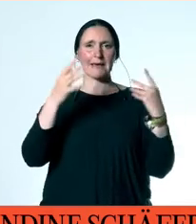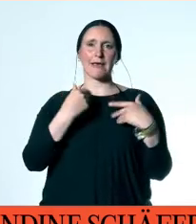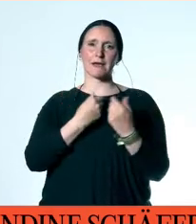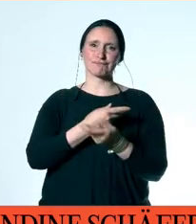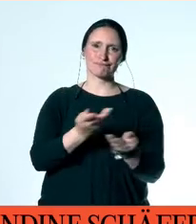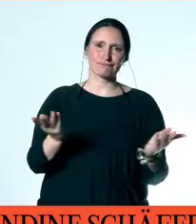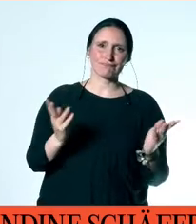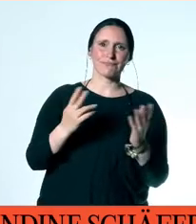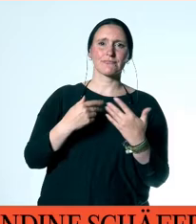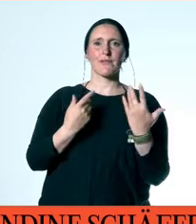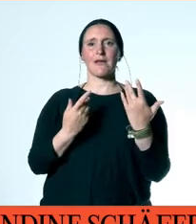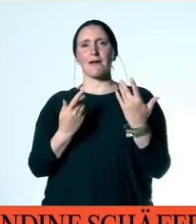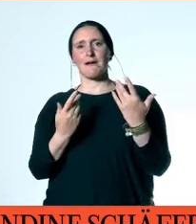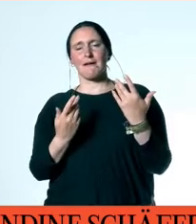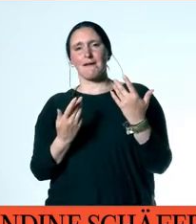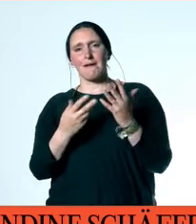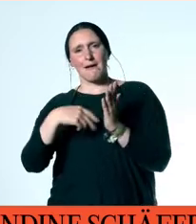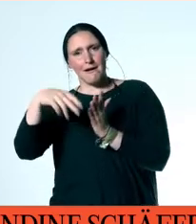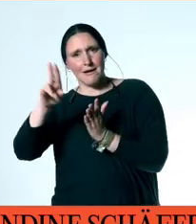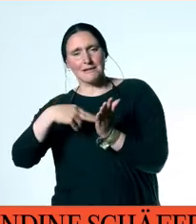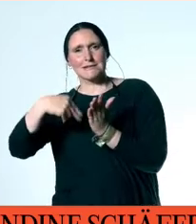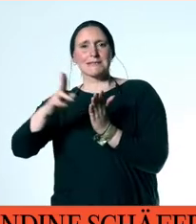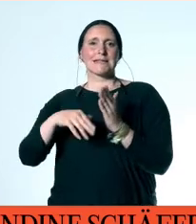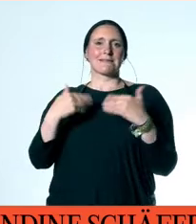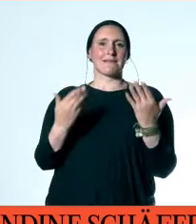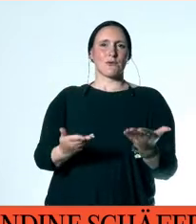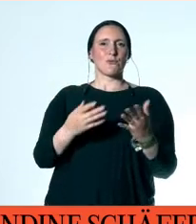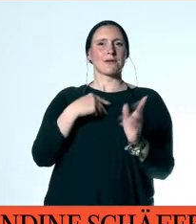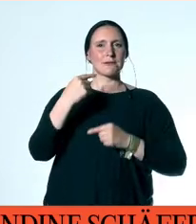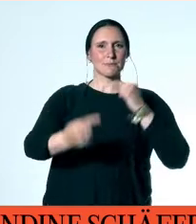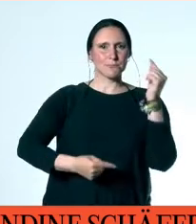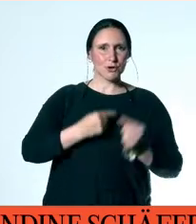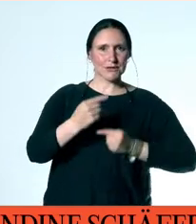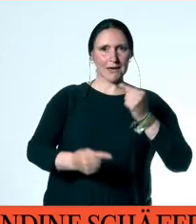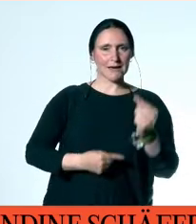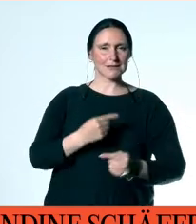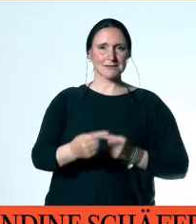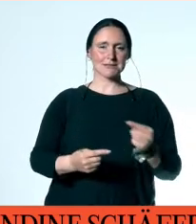und engagieren wir uns im Bereich Kunst und